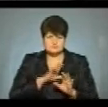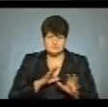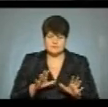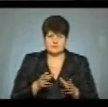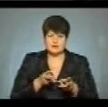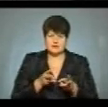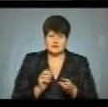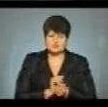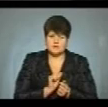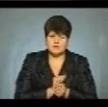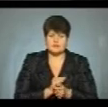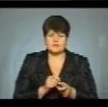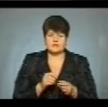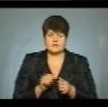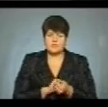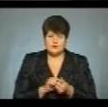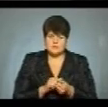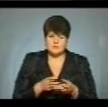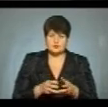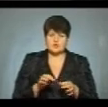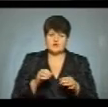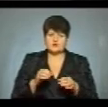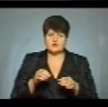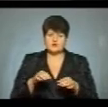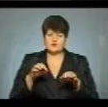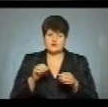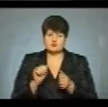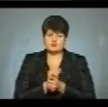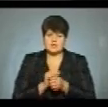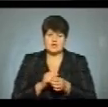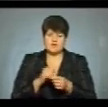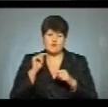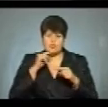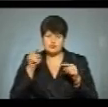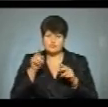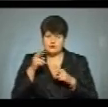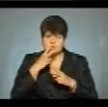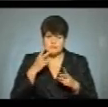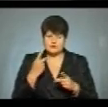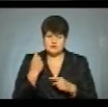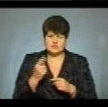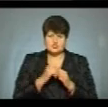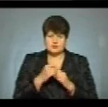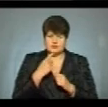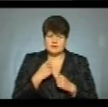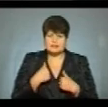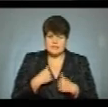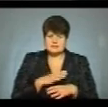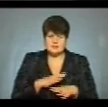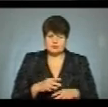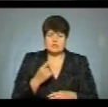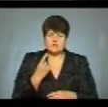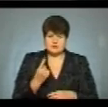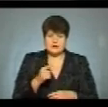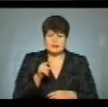сухарі, прала одяг і сушила в кукурудзі, щоб ніхто не бачив. Один з них часто їй повторяв: «Нас не буде ні одного,